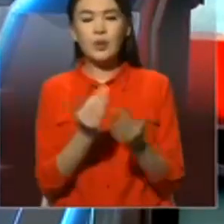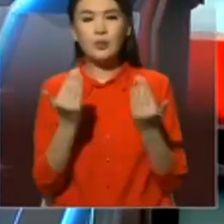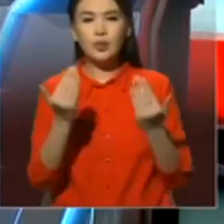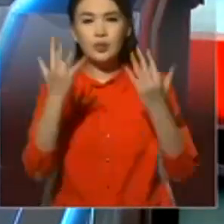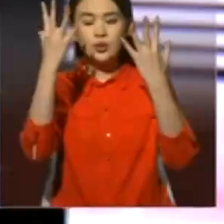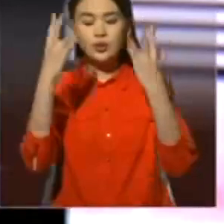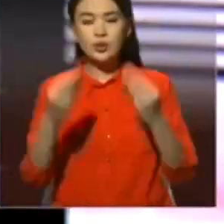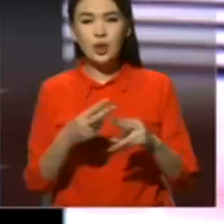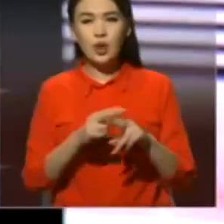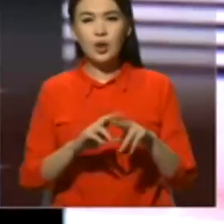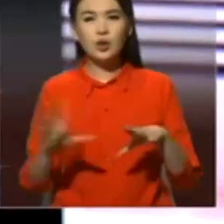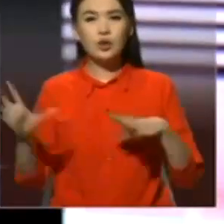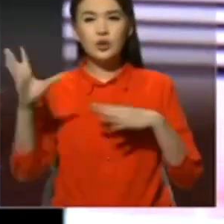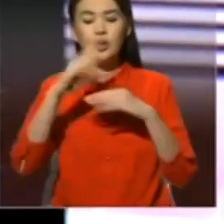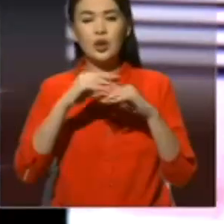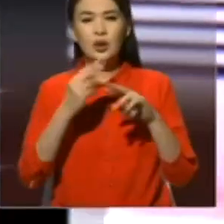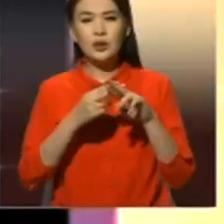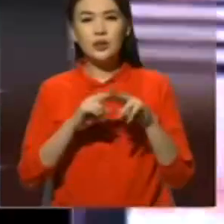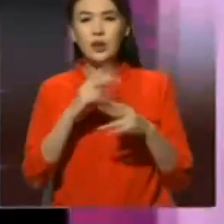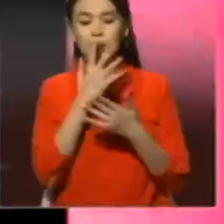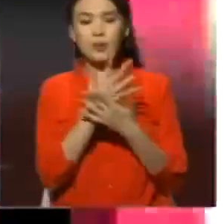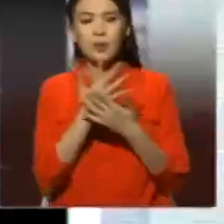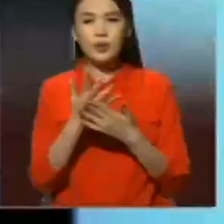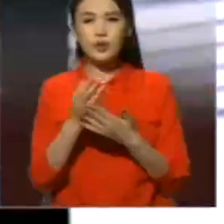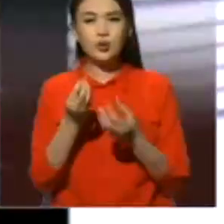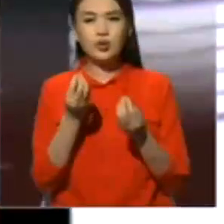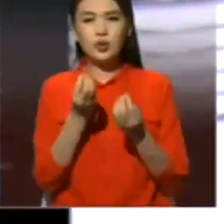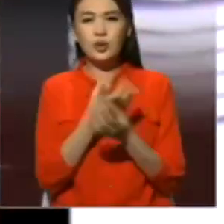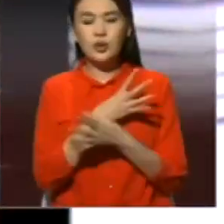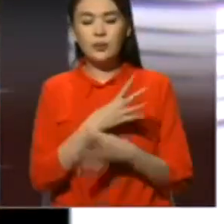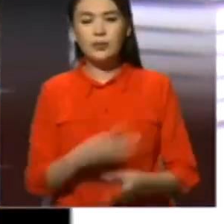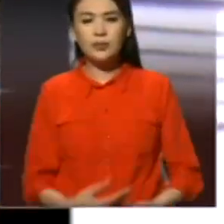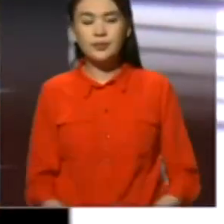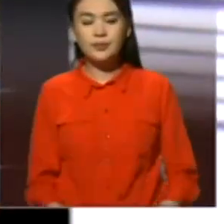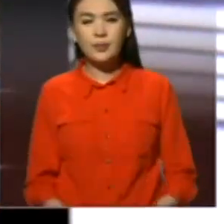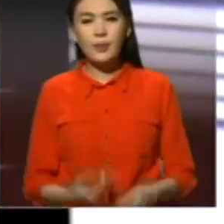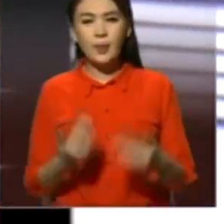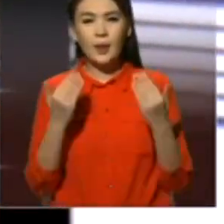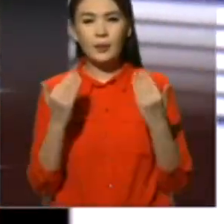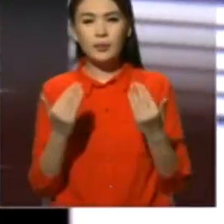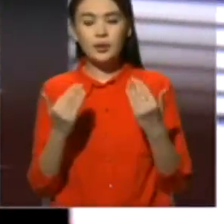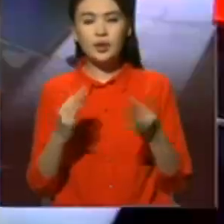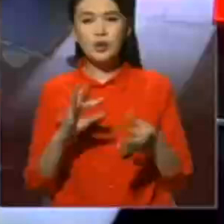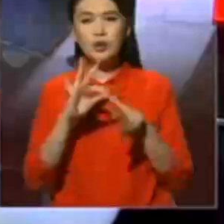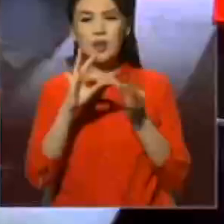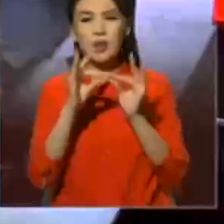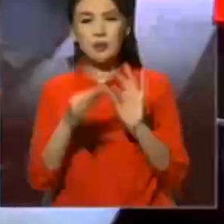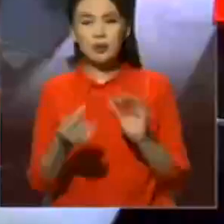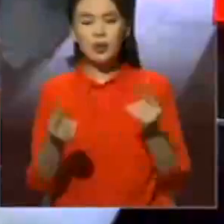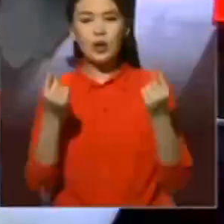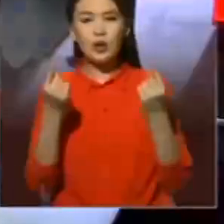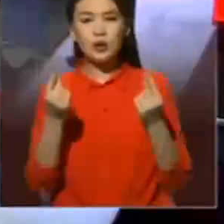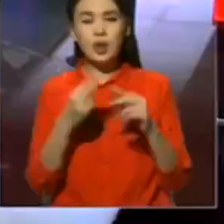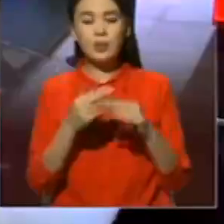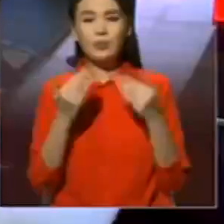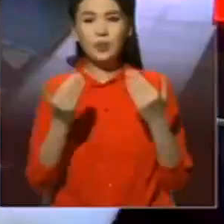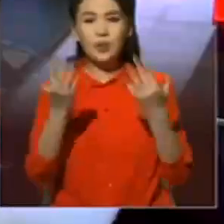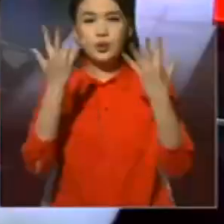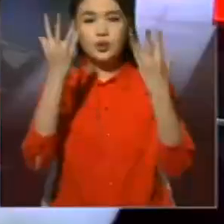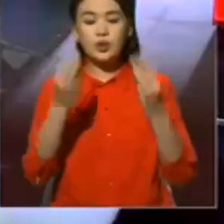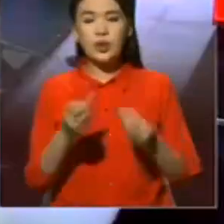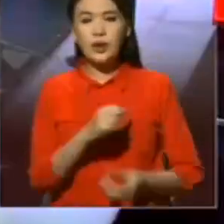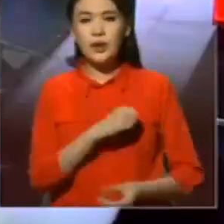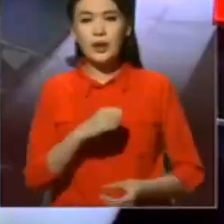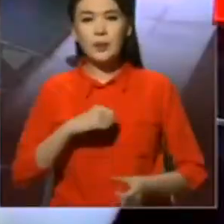де ол күн тәртібінен өзекті мәселелер өшкен жоқ. Енді бүгінгі тақырып ең өзекті, бүгінгі күн үшін